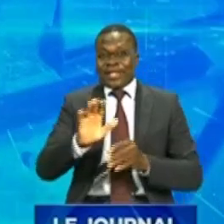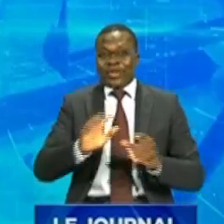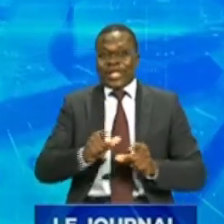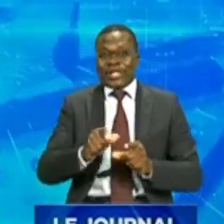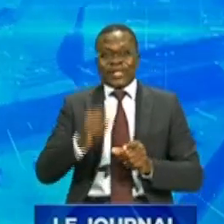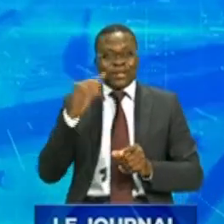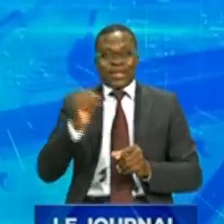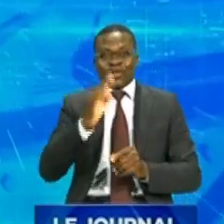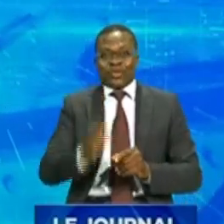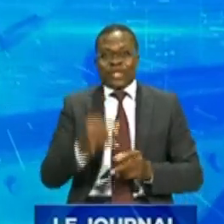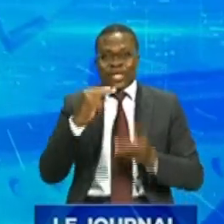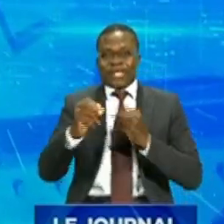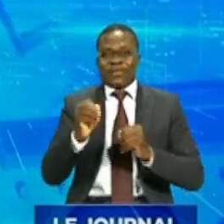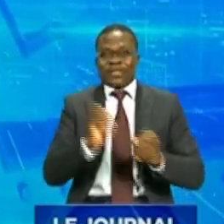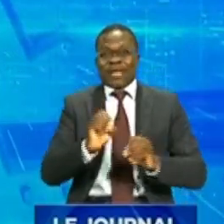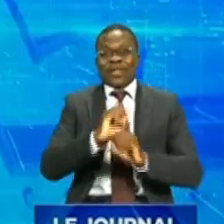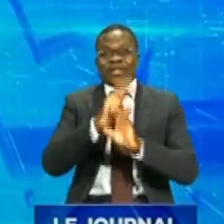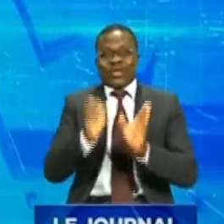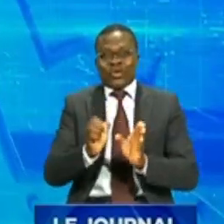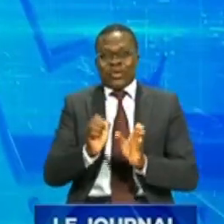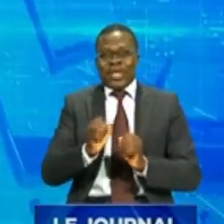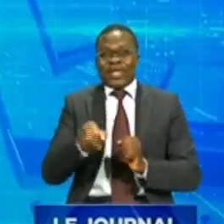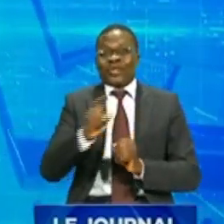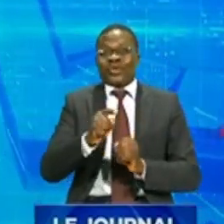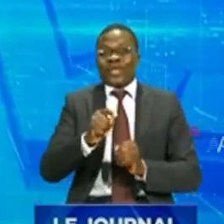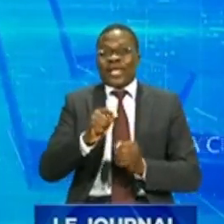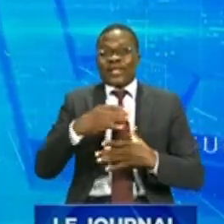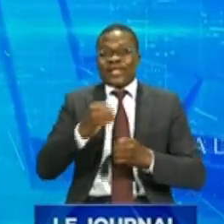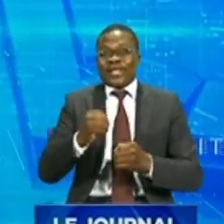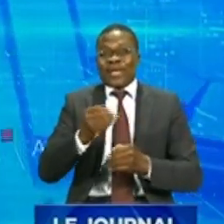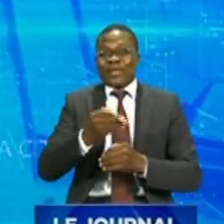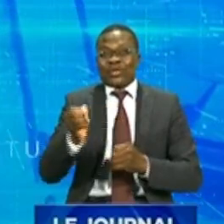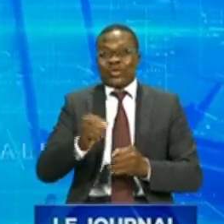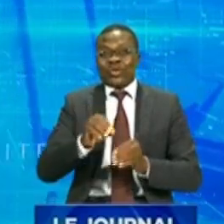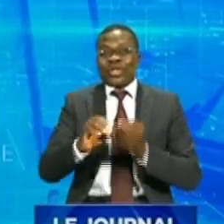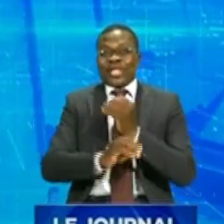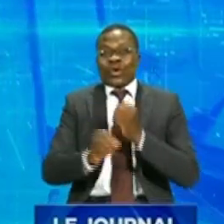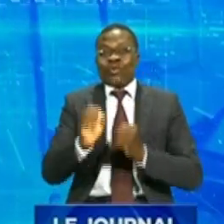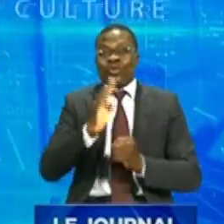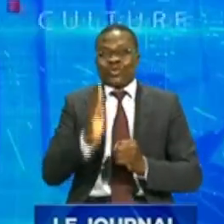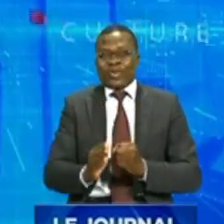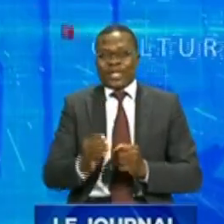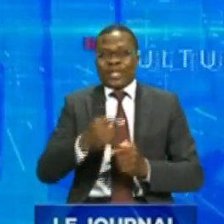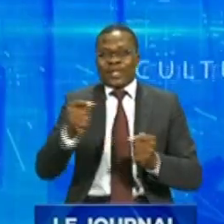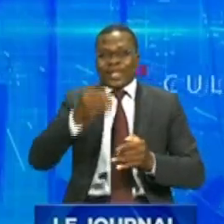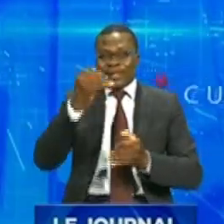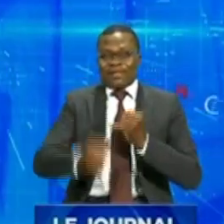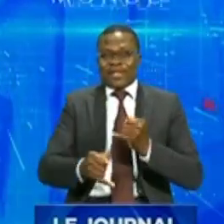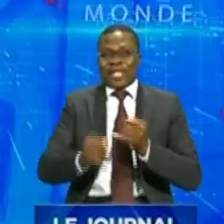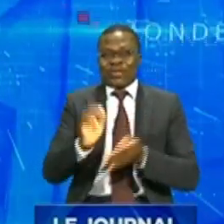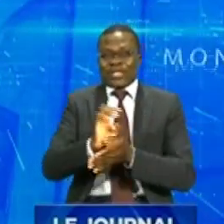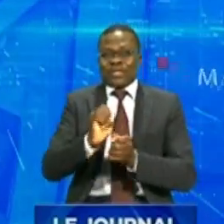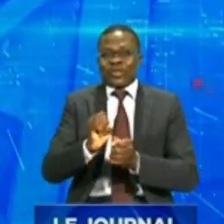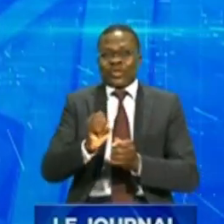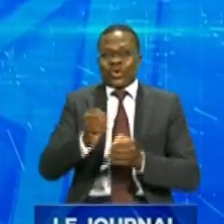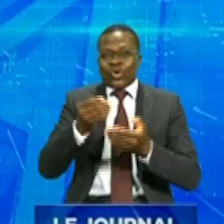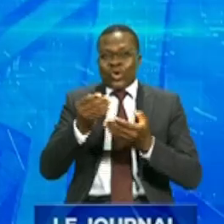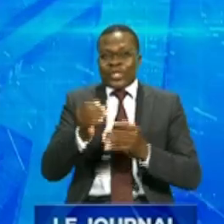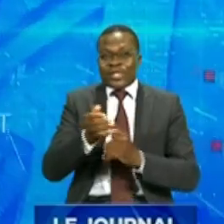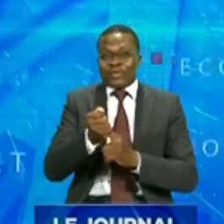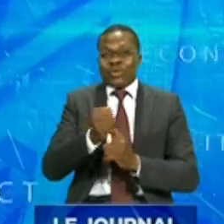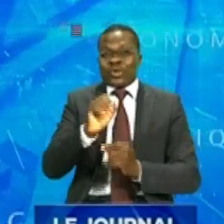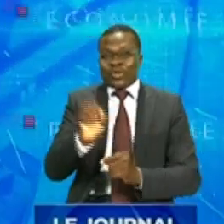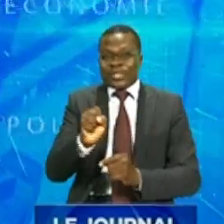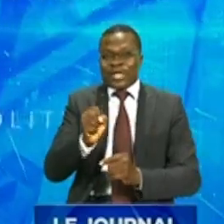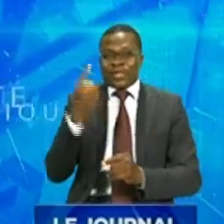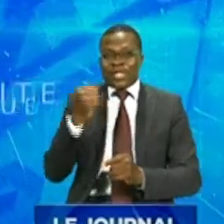Radio Bénin qui vise à mettre en lumière les atouts touristiques et culturels des communes du Bénin. La grande finale de cette émission s'est tenue samedi dernier sous